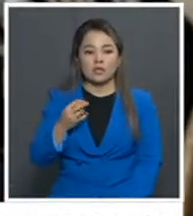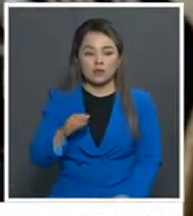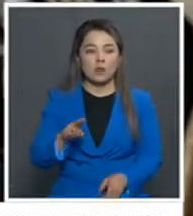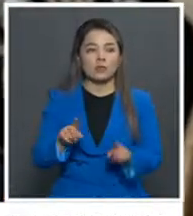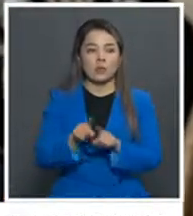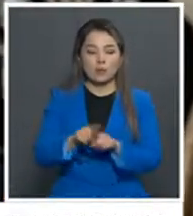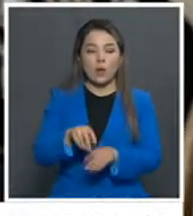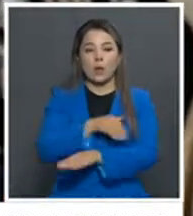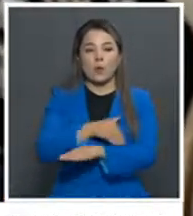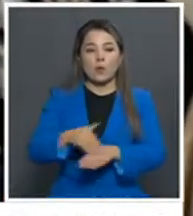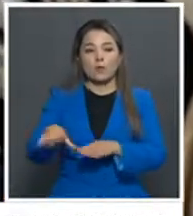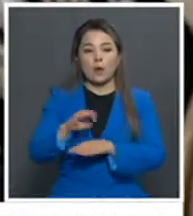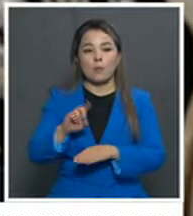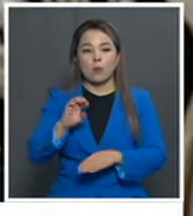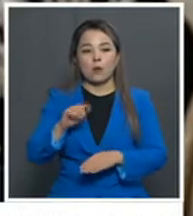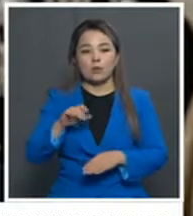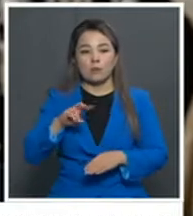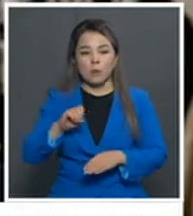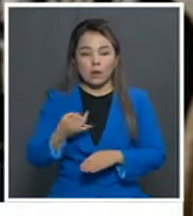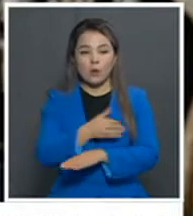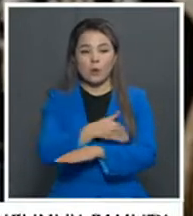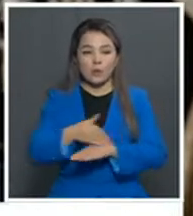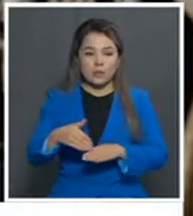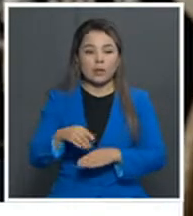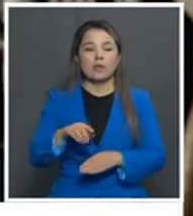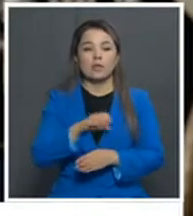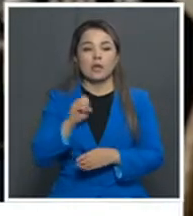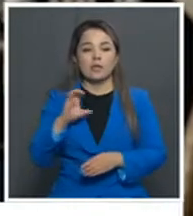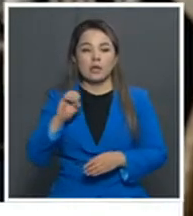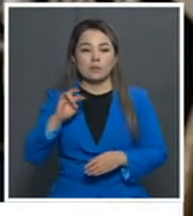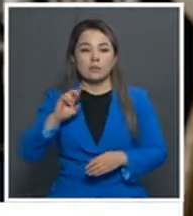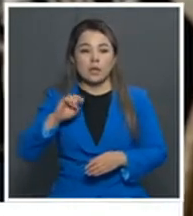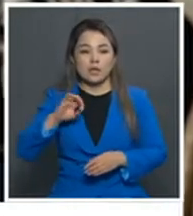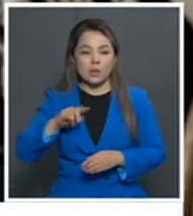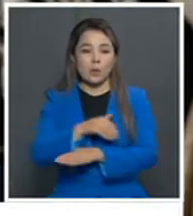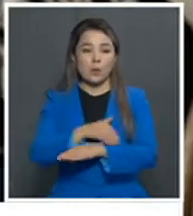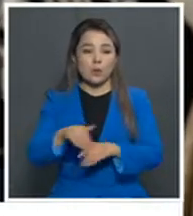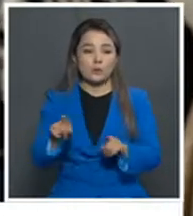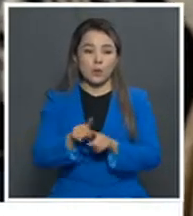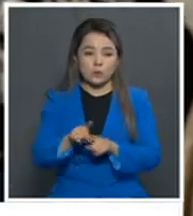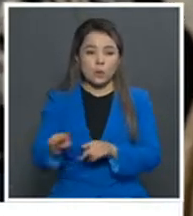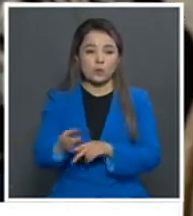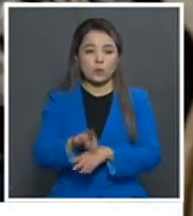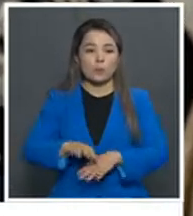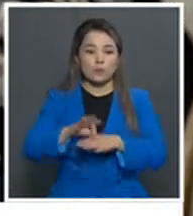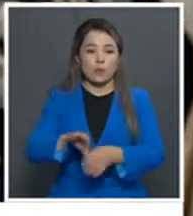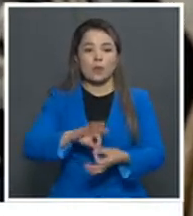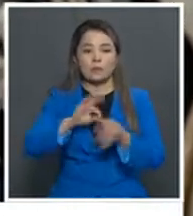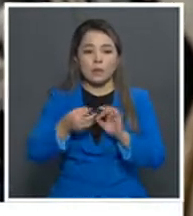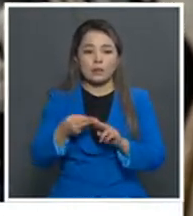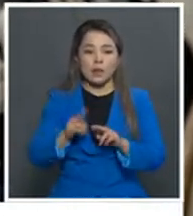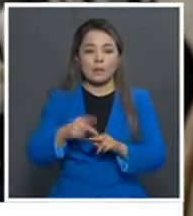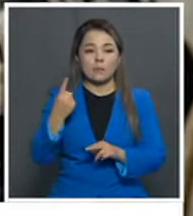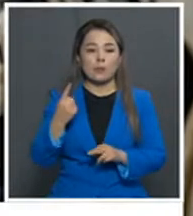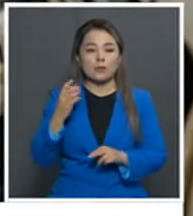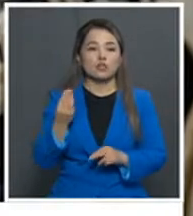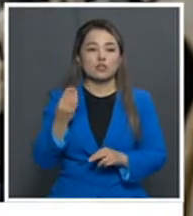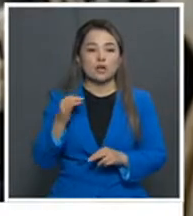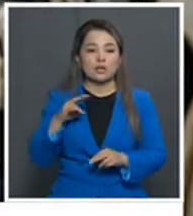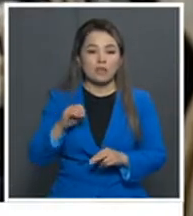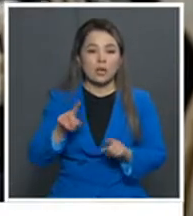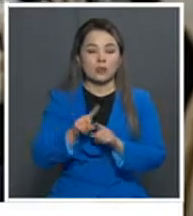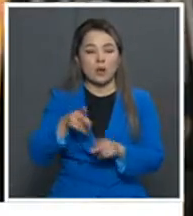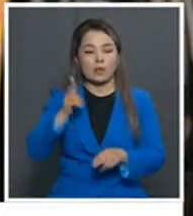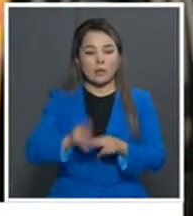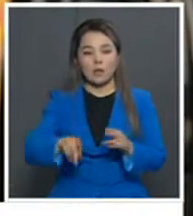сияқты, Бөгенбай даңғылында Есенберлин көшелерінде жаңағы жұмыстар жүргізіледі. Ол жұмыстардың барлығы 1 шілдеге дейін